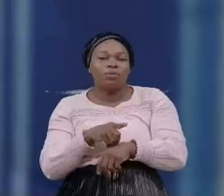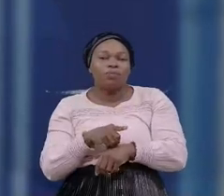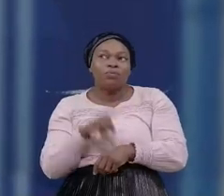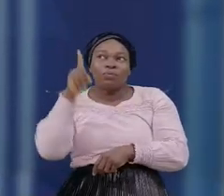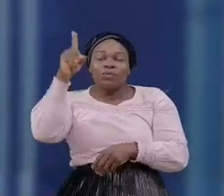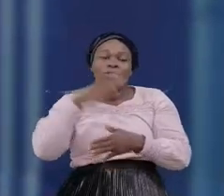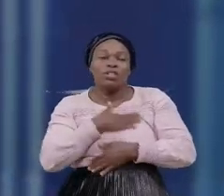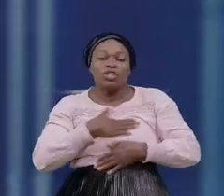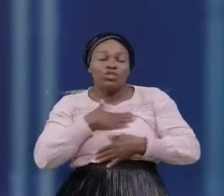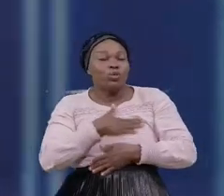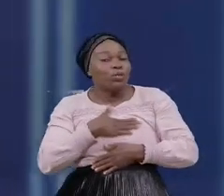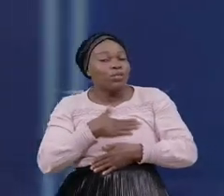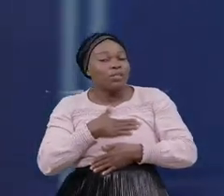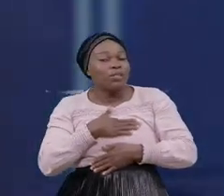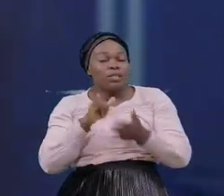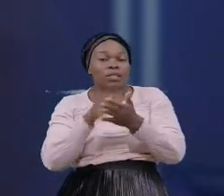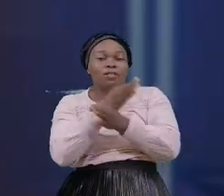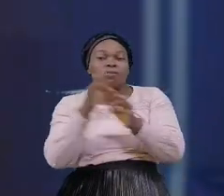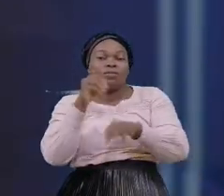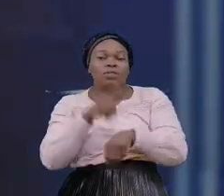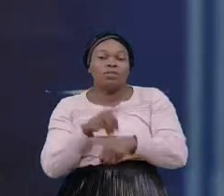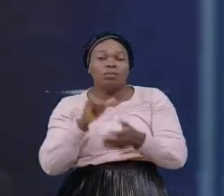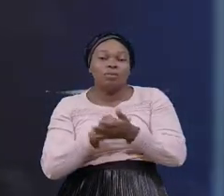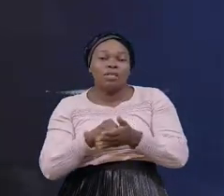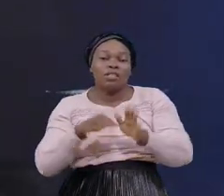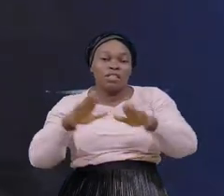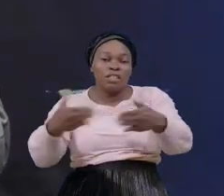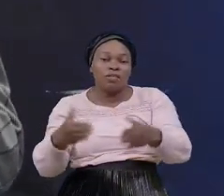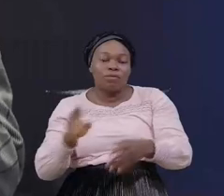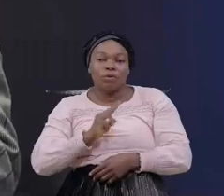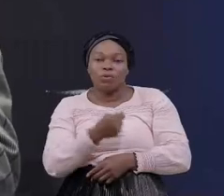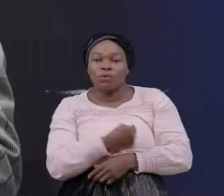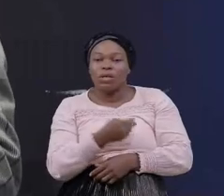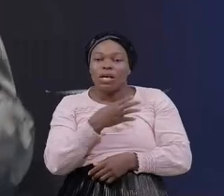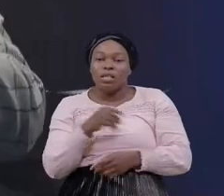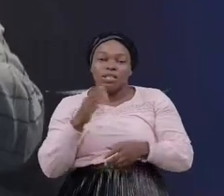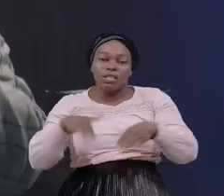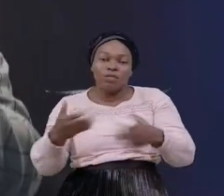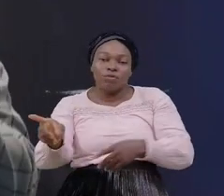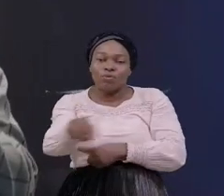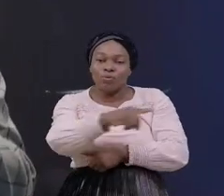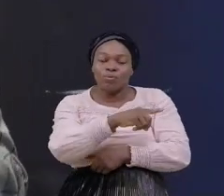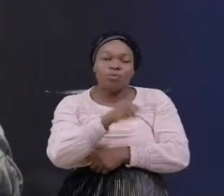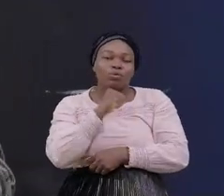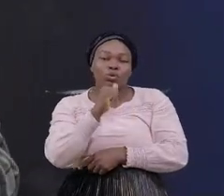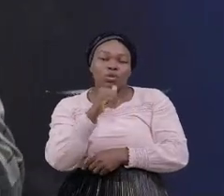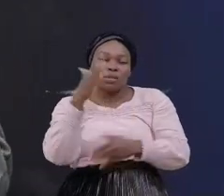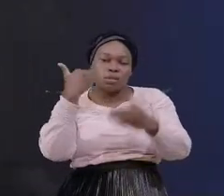jouir, c'est la liberté que le Seigneur vous donnera ce soir. Pas une liberté